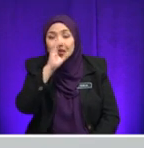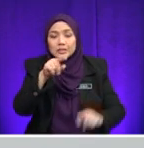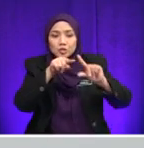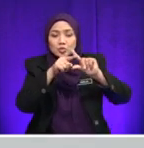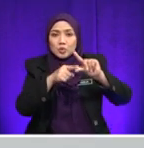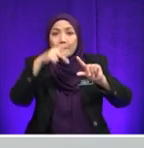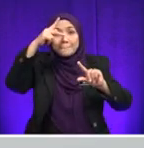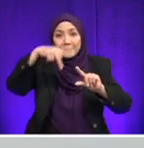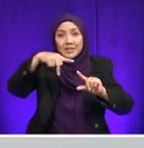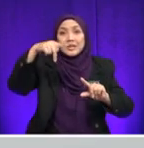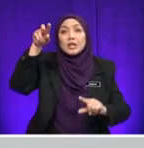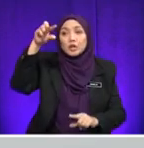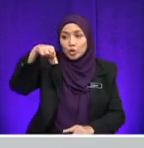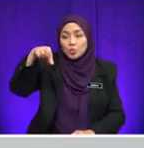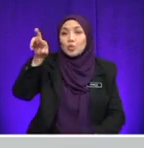PQR